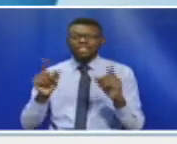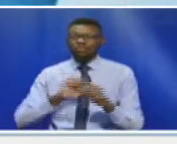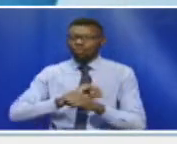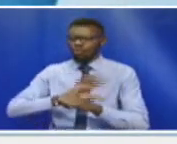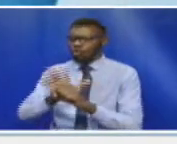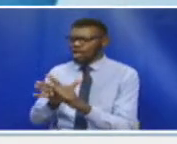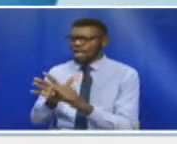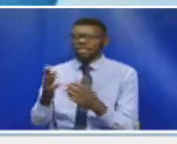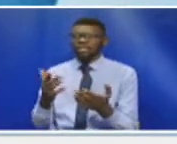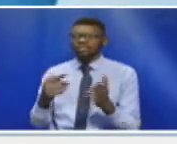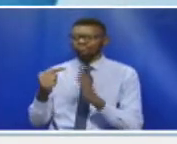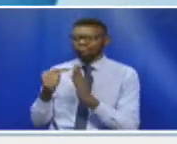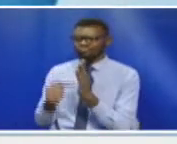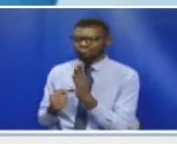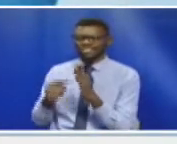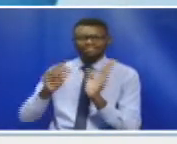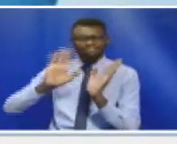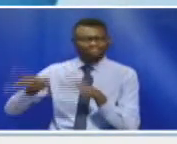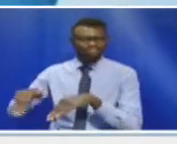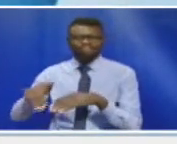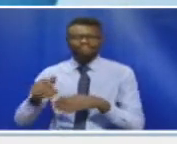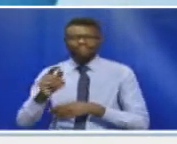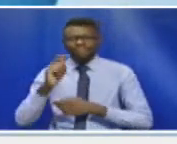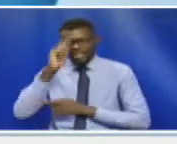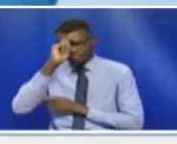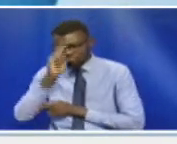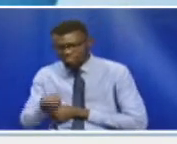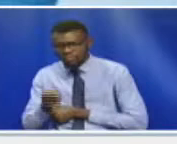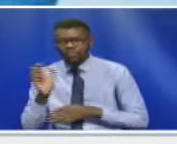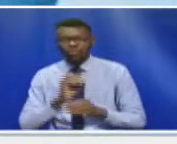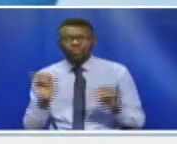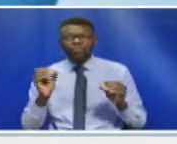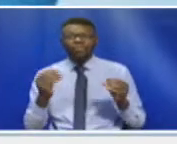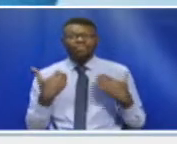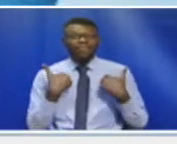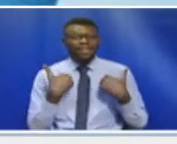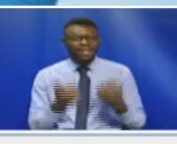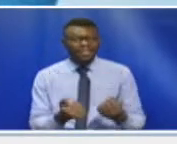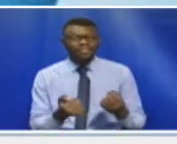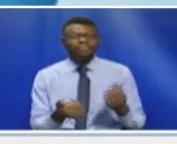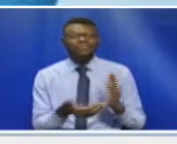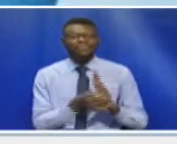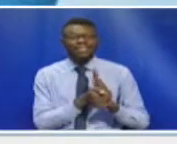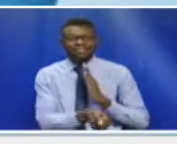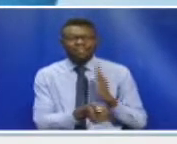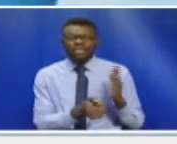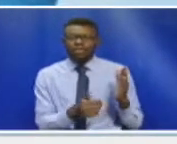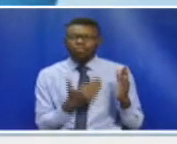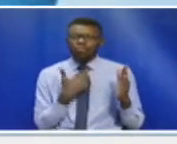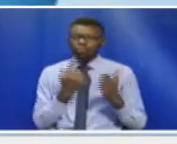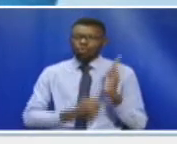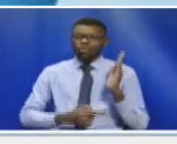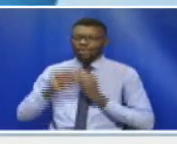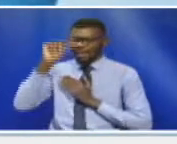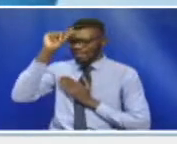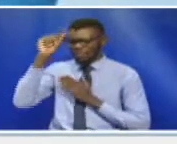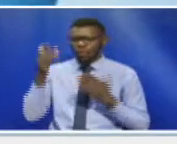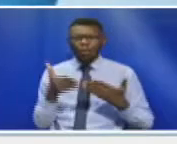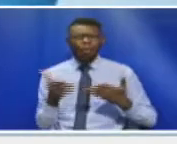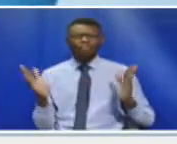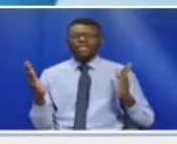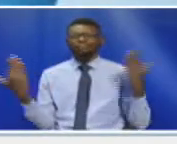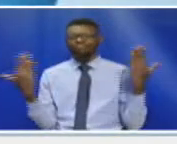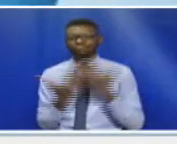vya corona zikitupiliwa mbali. Baadhi ya wataalamu wa afya wameitaka serikali kuondoa curfew, huku mikakati